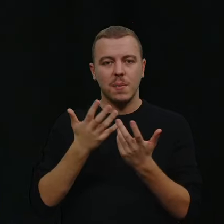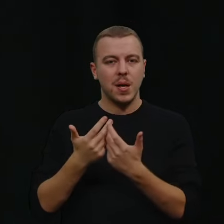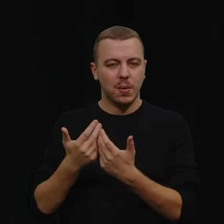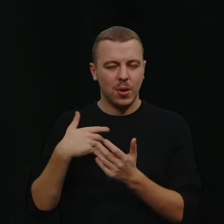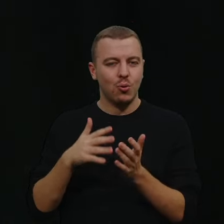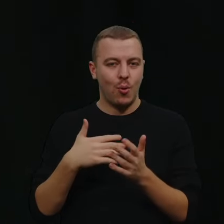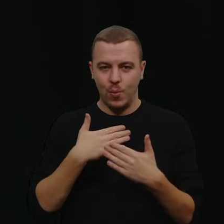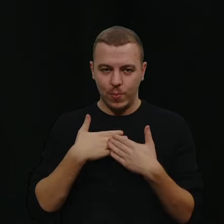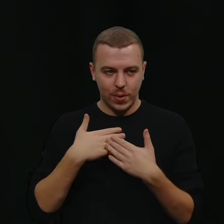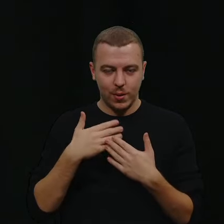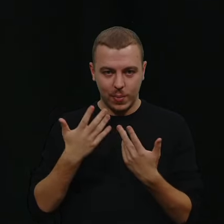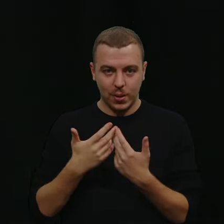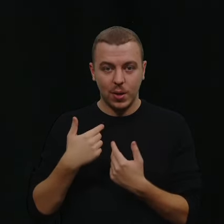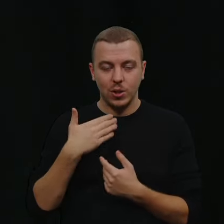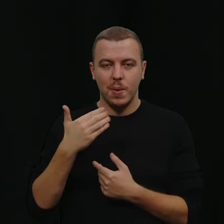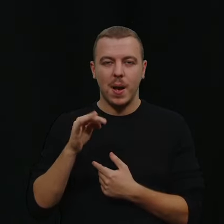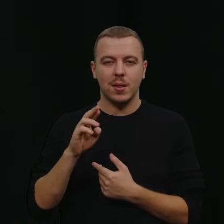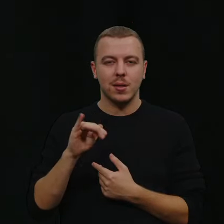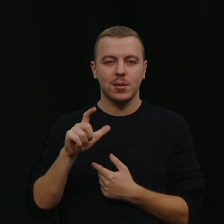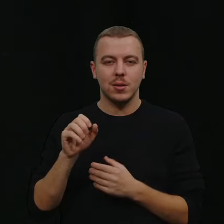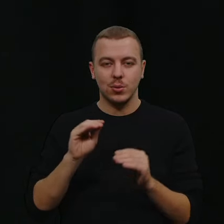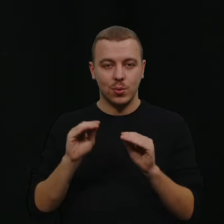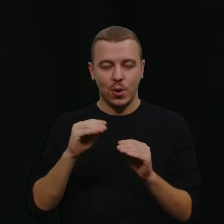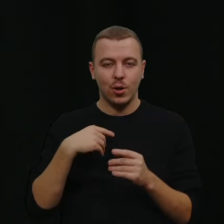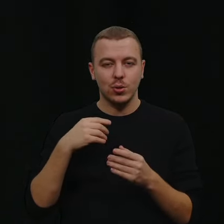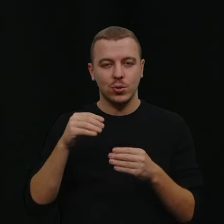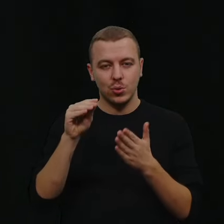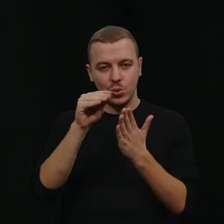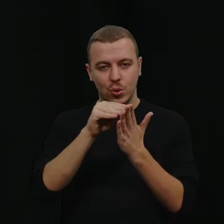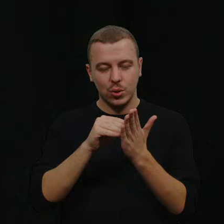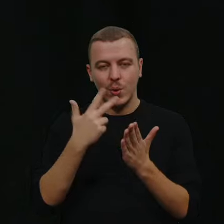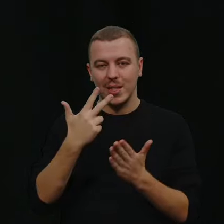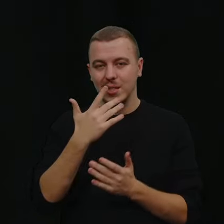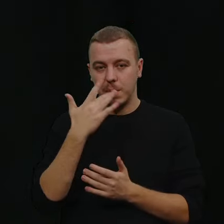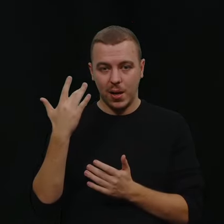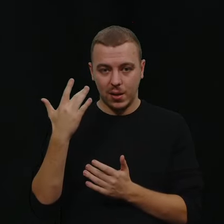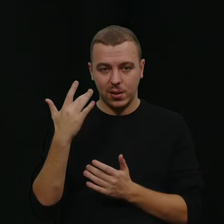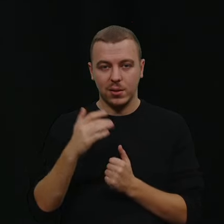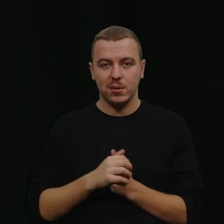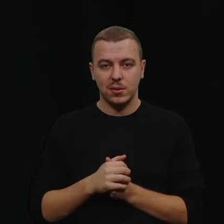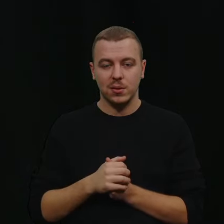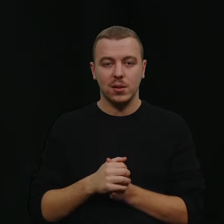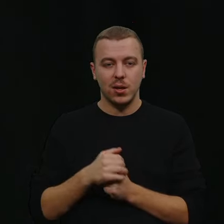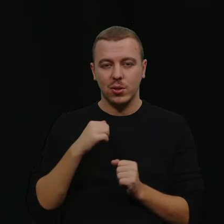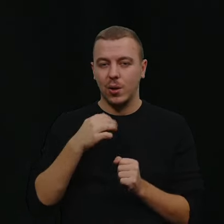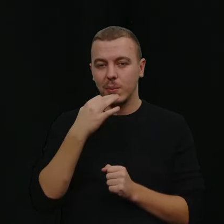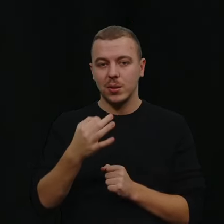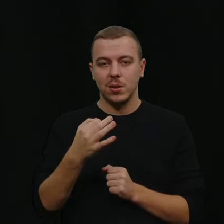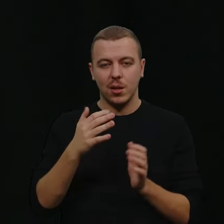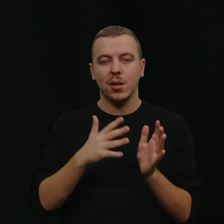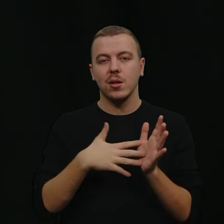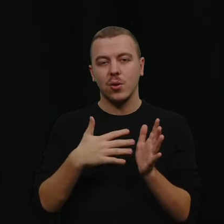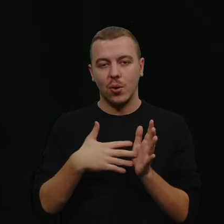toliau ją myliu, pasidariau matricą, surašiau tas tris partijas, aišku, aš galiu pasakyti ir